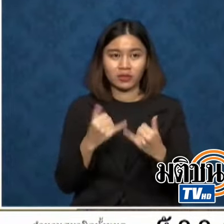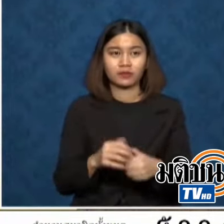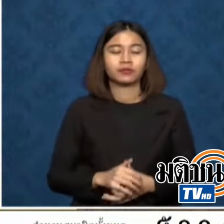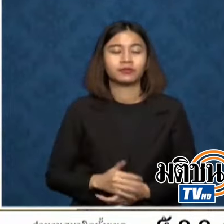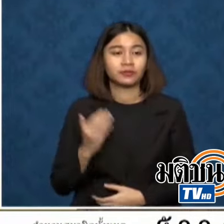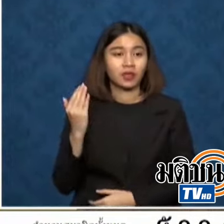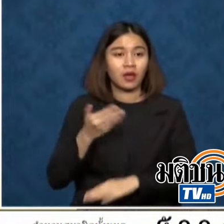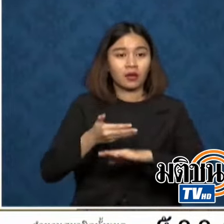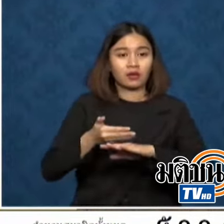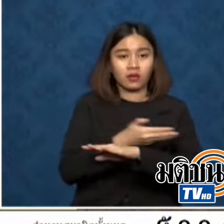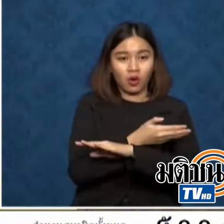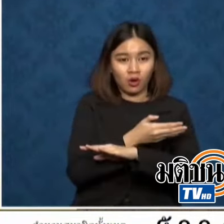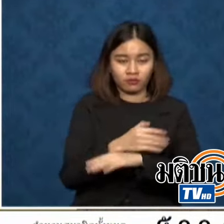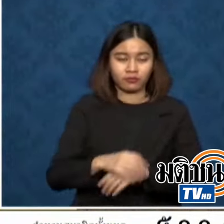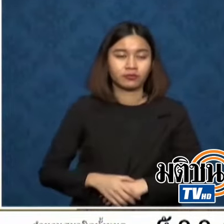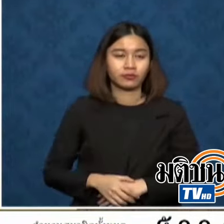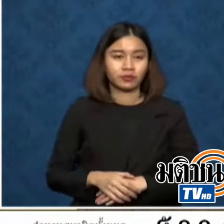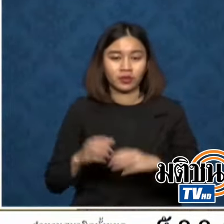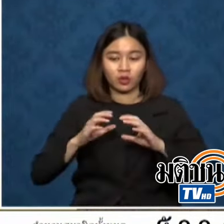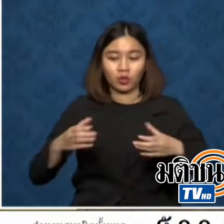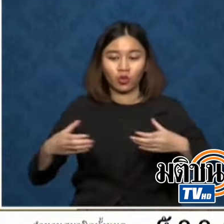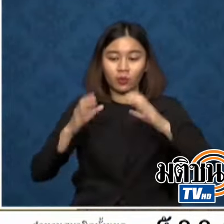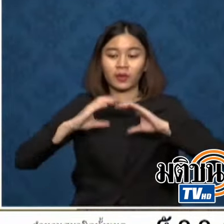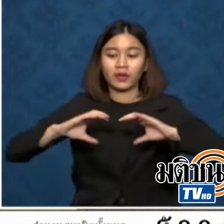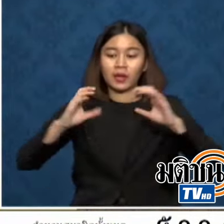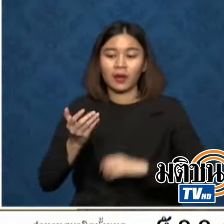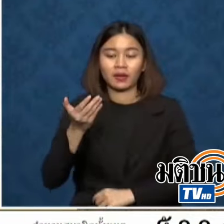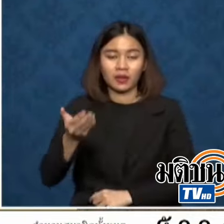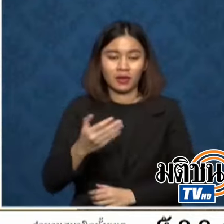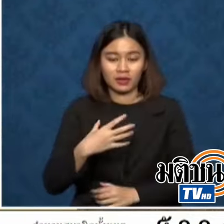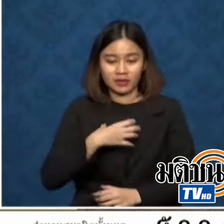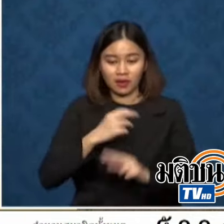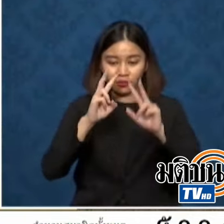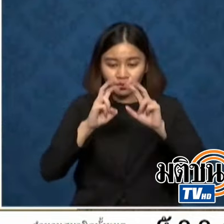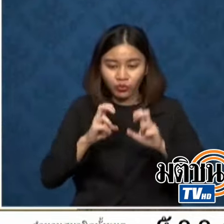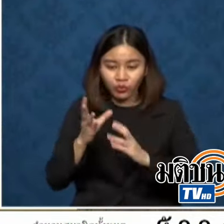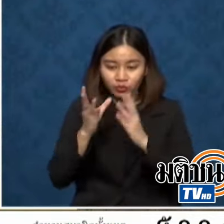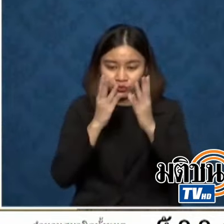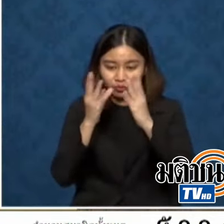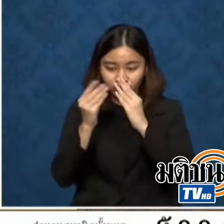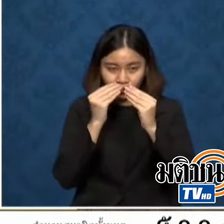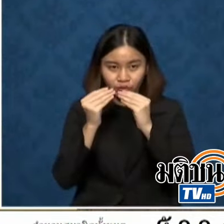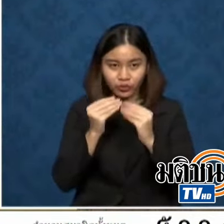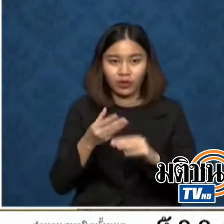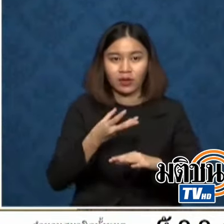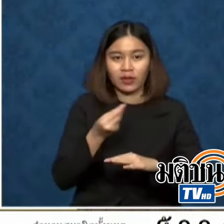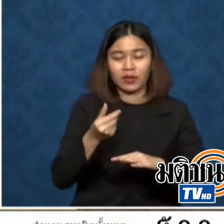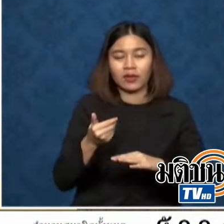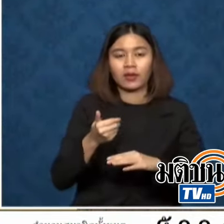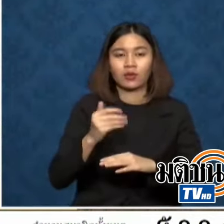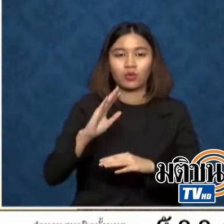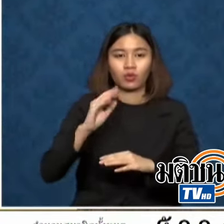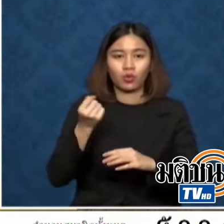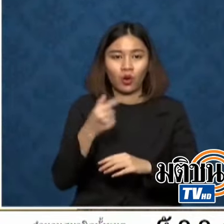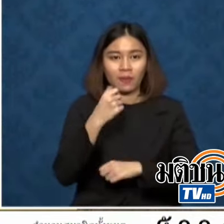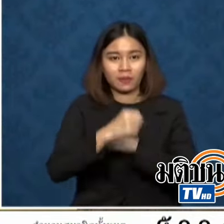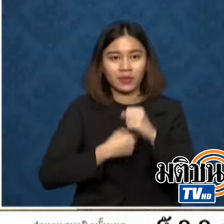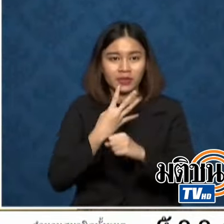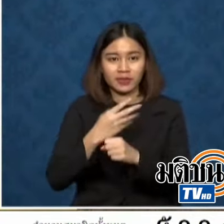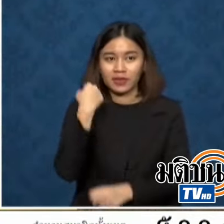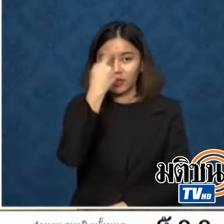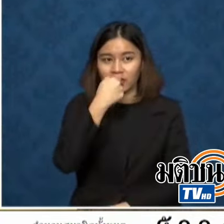อันนี้ก็ก่อนแต่ก็ยังเป็นหลักฐานที่อยากจะให้ท่านไปศึกษาดูเผื่อว่าท่านจะหาคำตอบได้เร็วกว่าภายใน 4ปีว่าใครในประเทศไทย